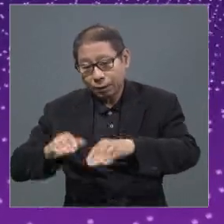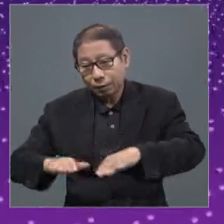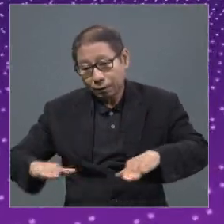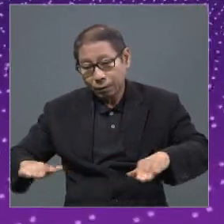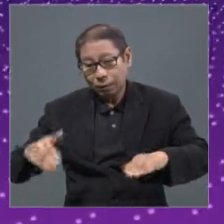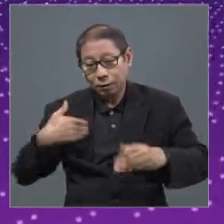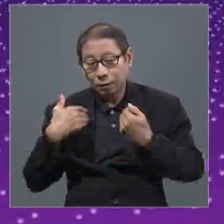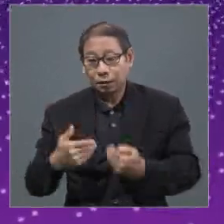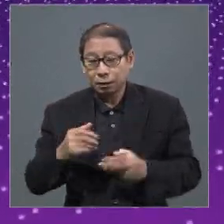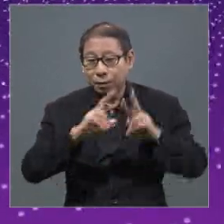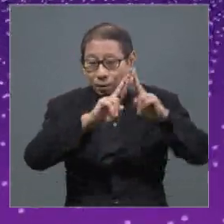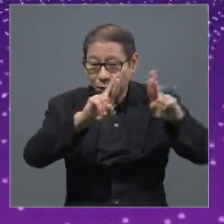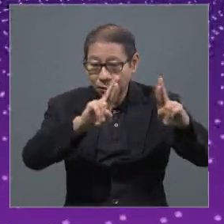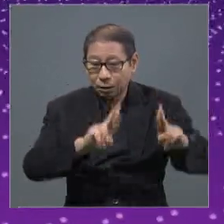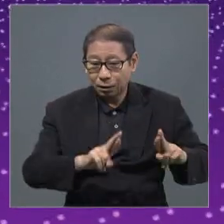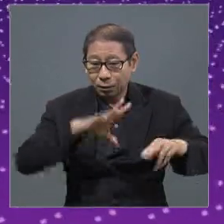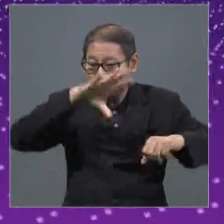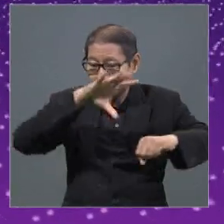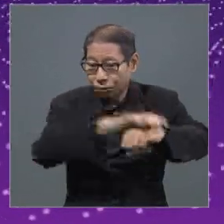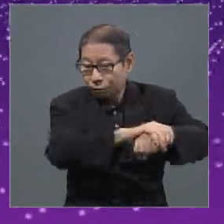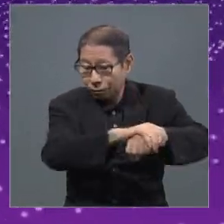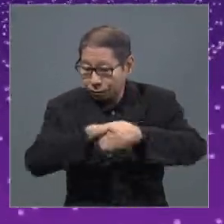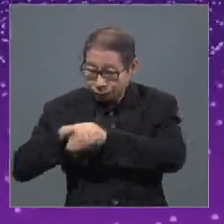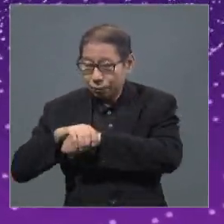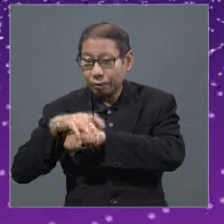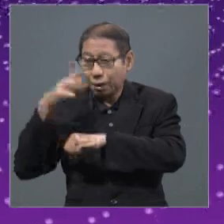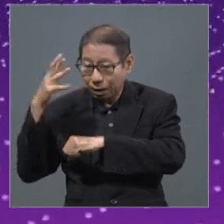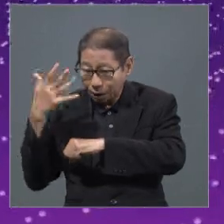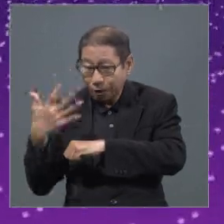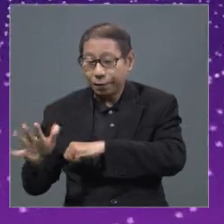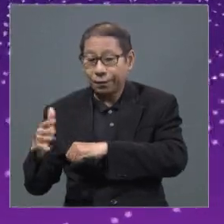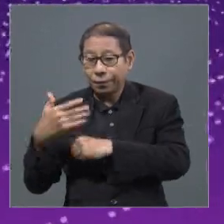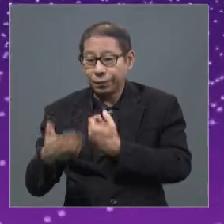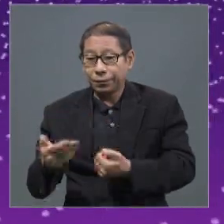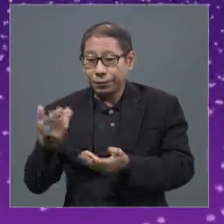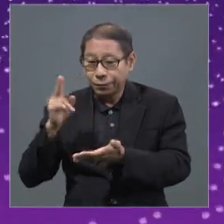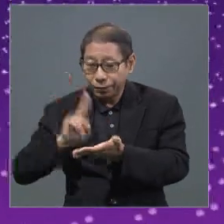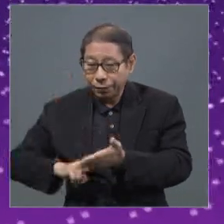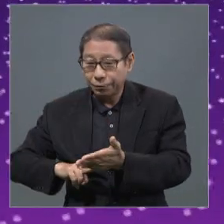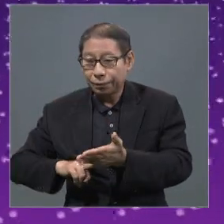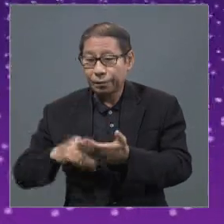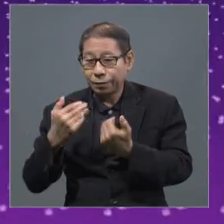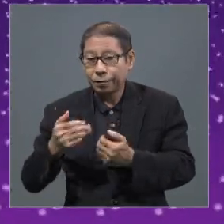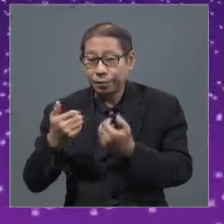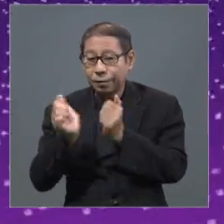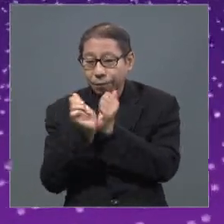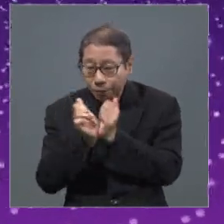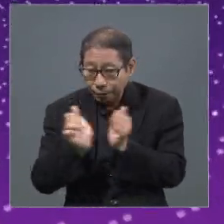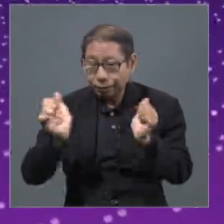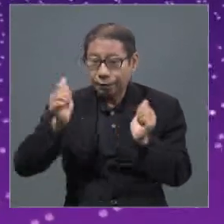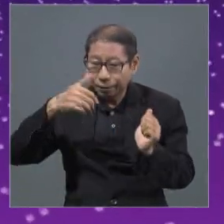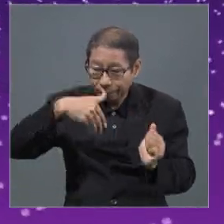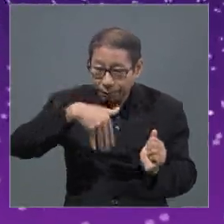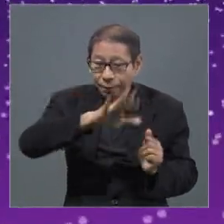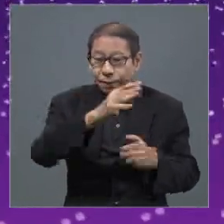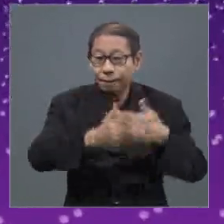ครับเขาว่าร้านเนี้ยเคยถูกจับแล้วนะครั้งนึงจับไปก็ปิดไปสักพักแต่สุดท้ายก็กลับมาเปิดใหม่อีก